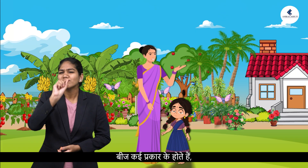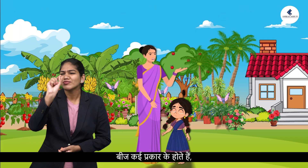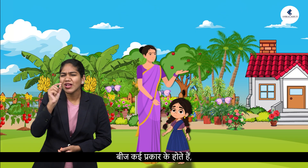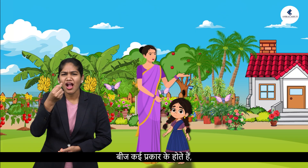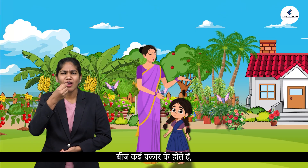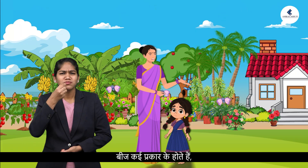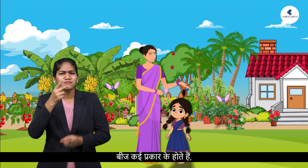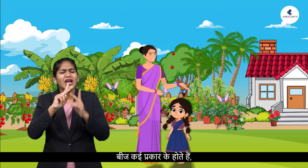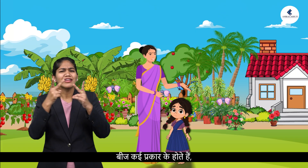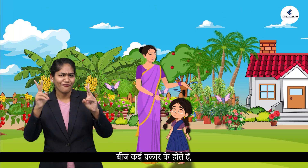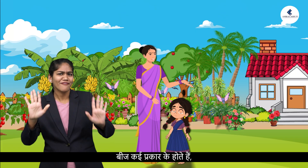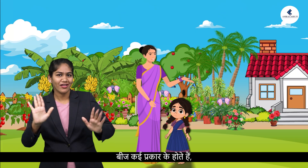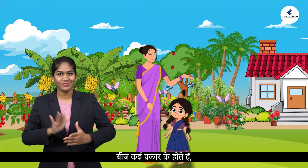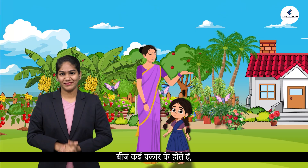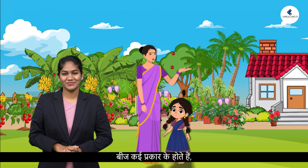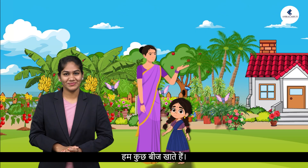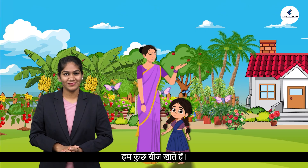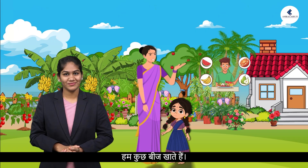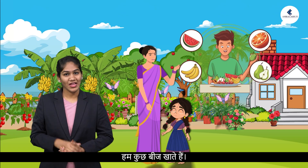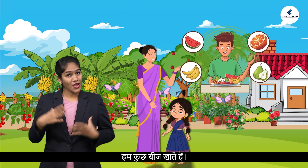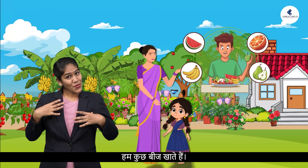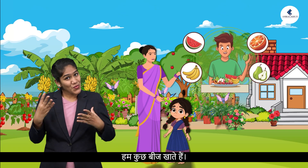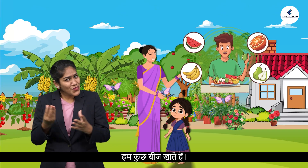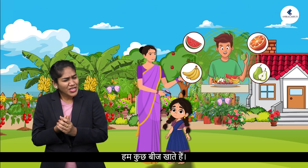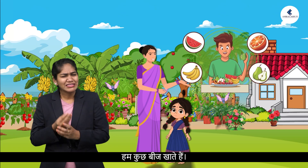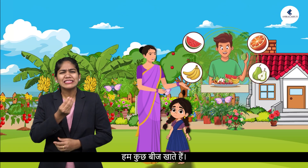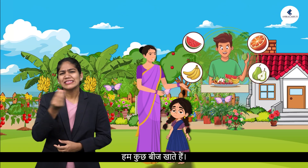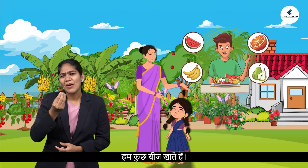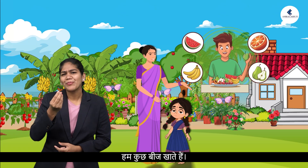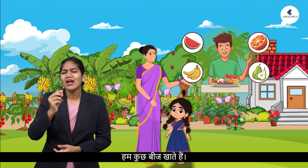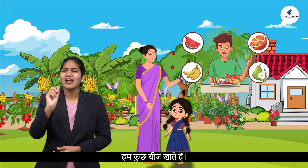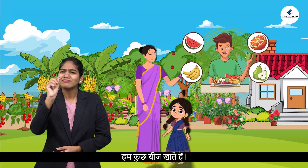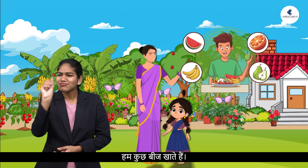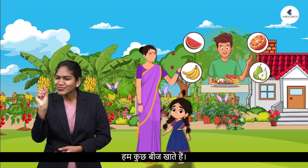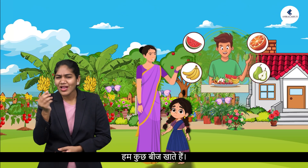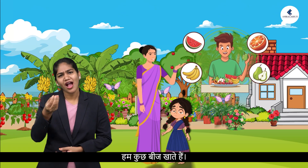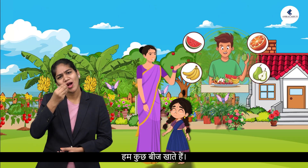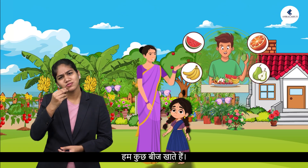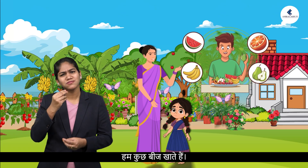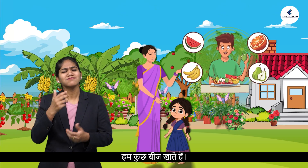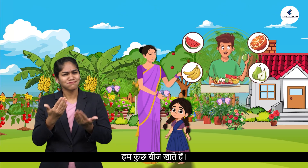बीज कई प्रकार के होते हैं। हम कुछ बीज खाते हैं।